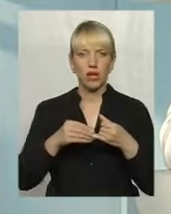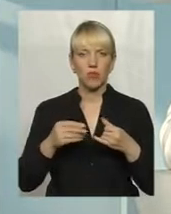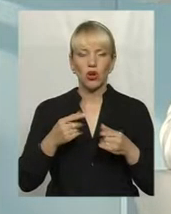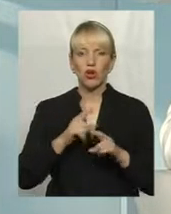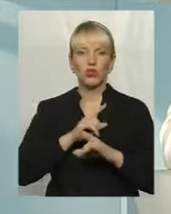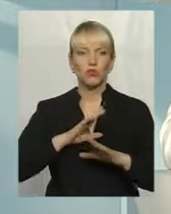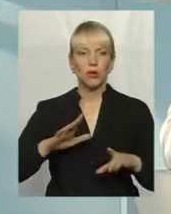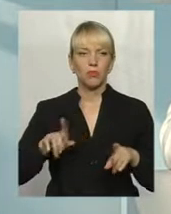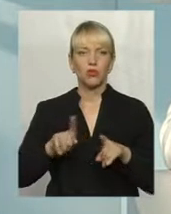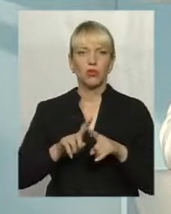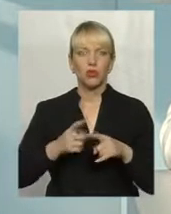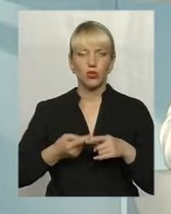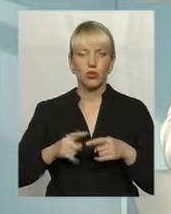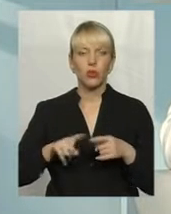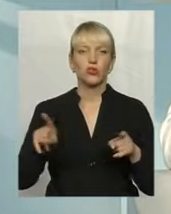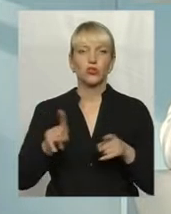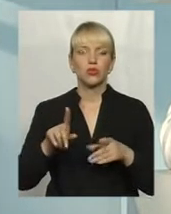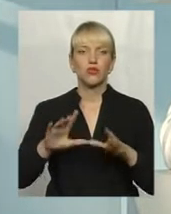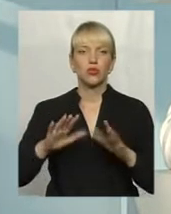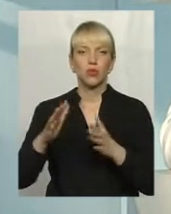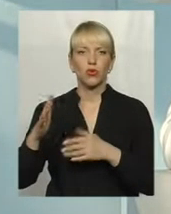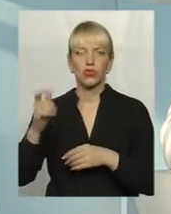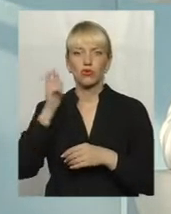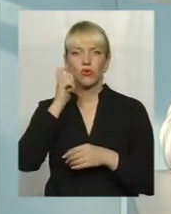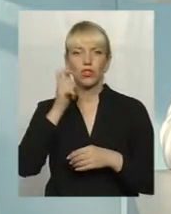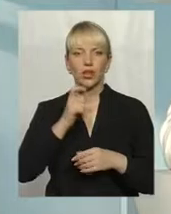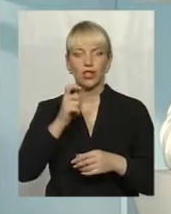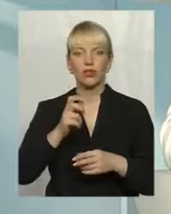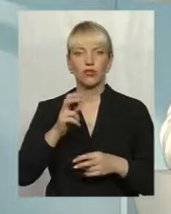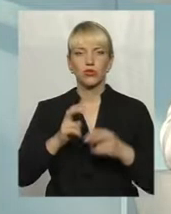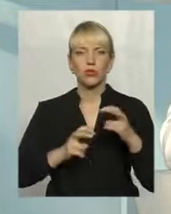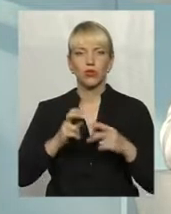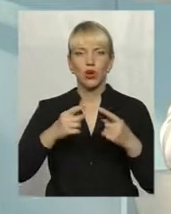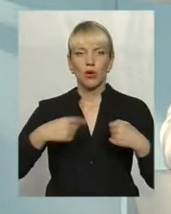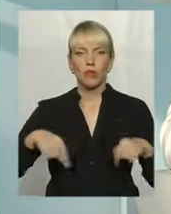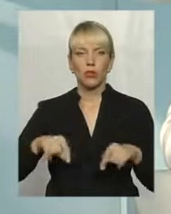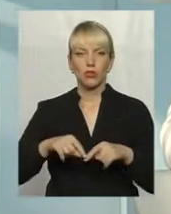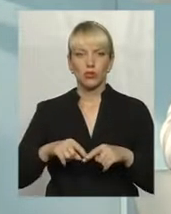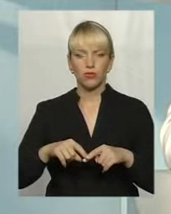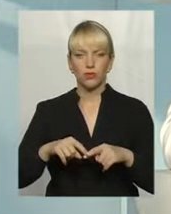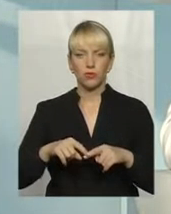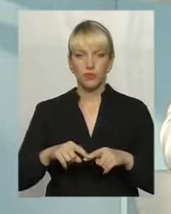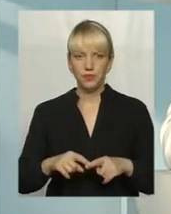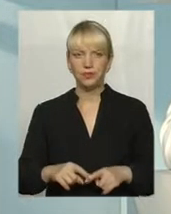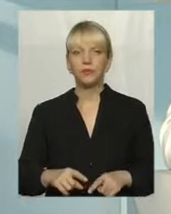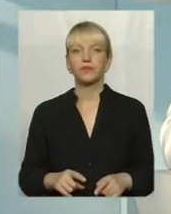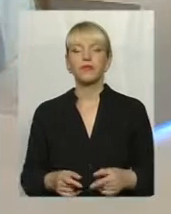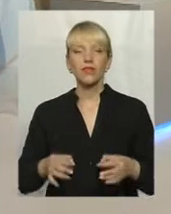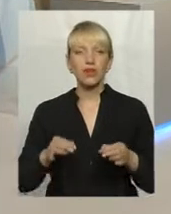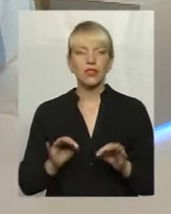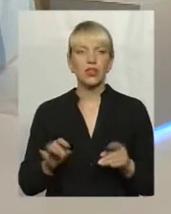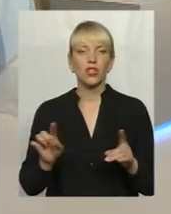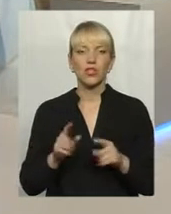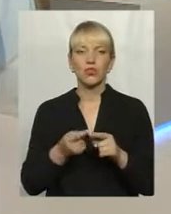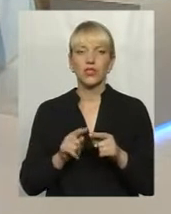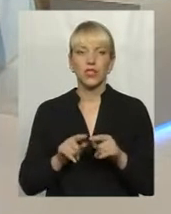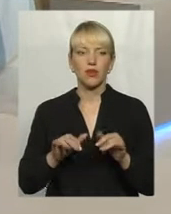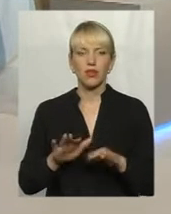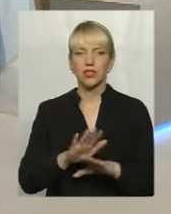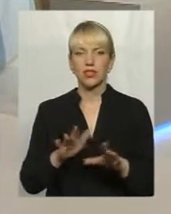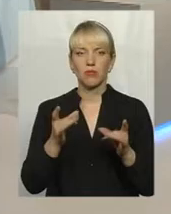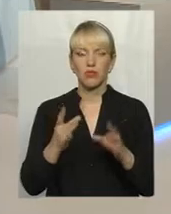з українською промисловістю, багатьма іншими складовими, які наповнювали наше життя. Звичайно, що це процес непростий,